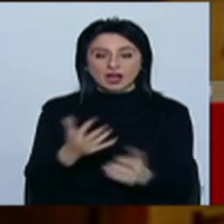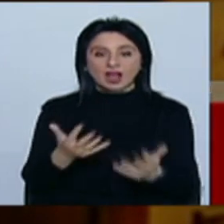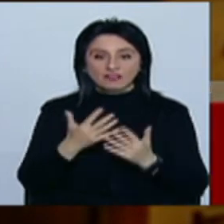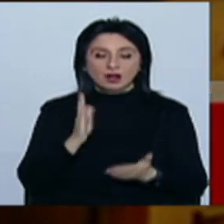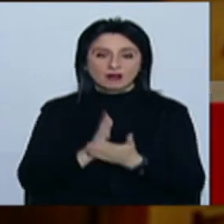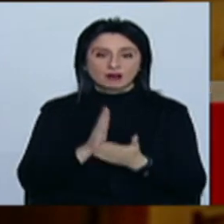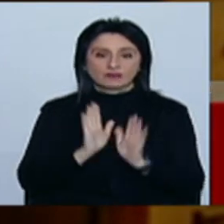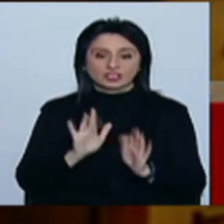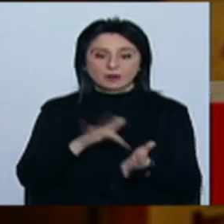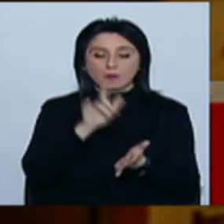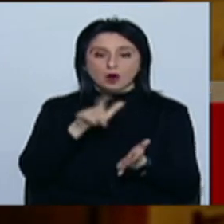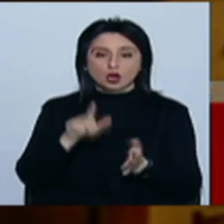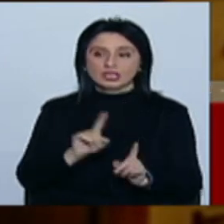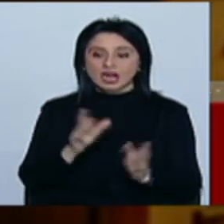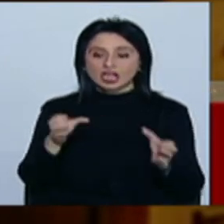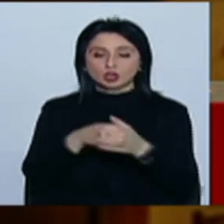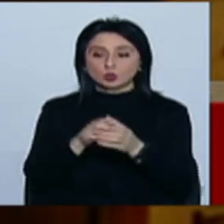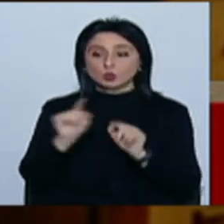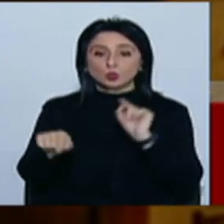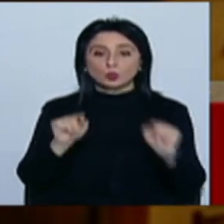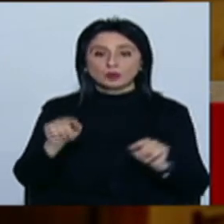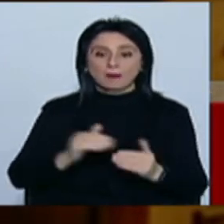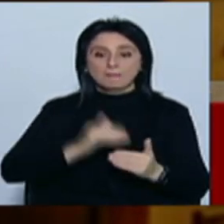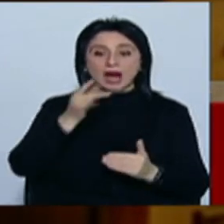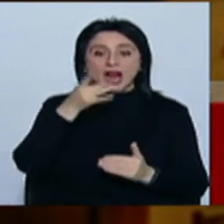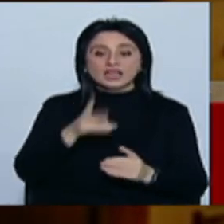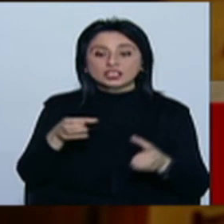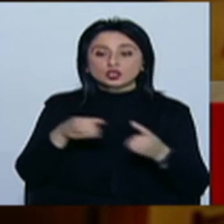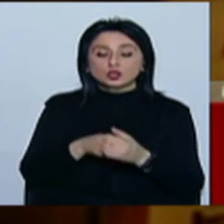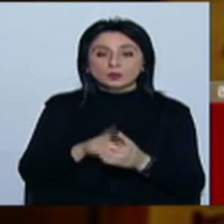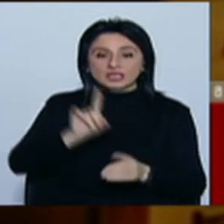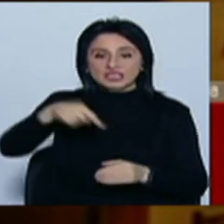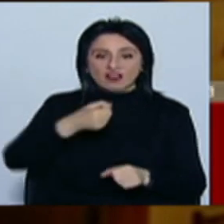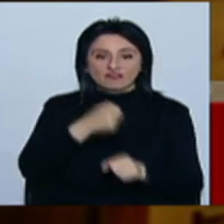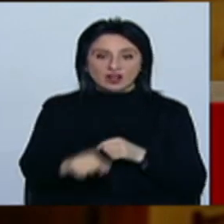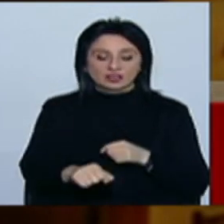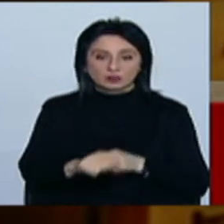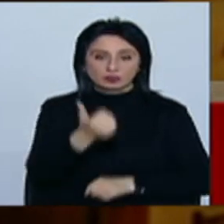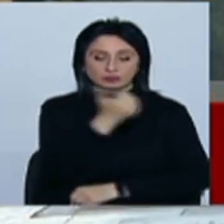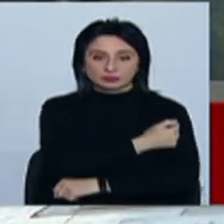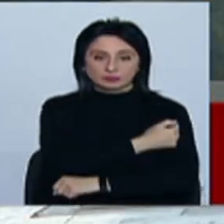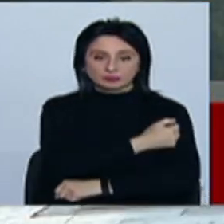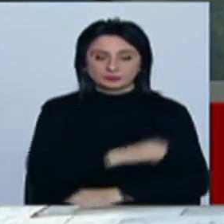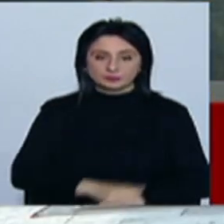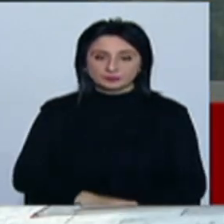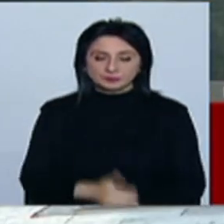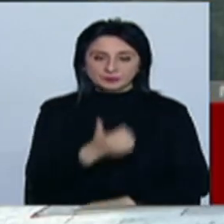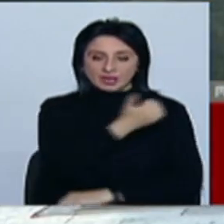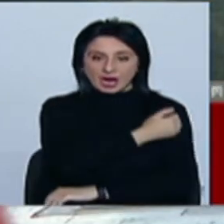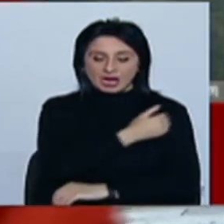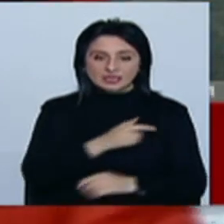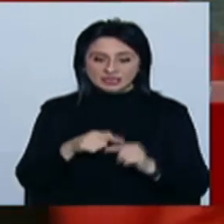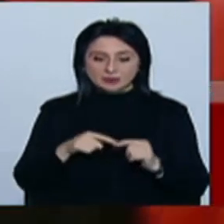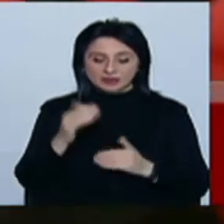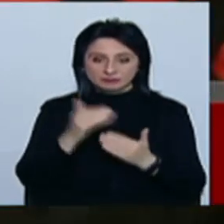იყოს, არის მოსახლეობის გარკვეულ ჯგუფებში, მაღალი რისკის ჯგუფებში სავალდებულო ვაქცინაციის შემოღება. აცრების